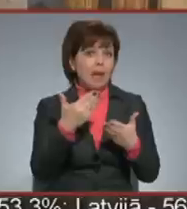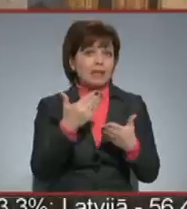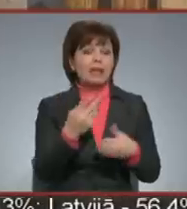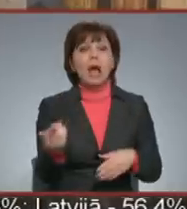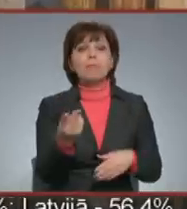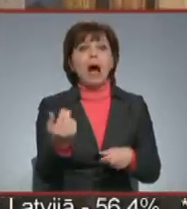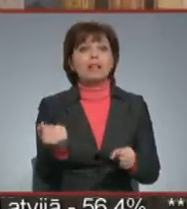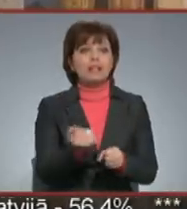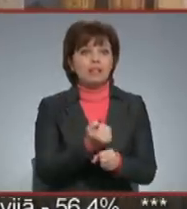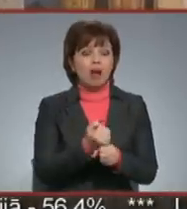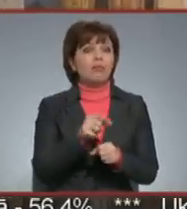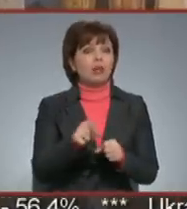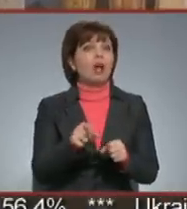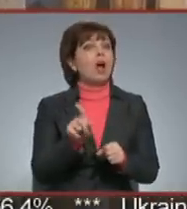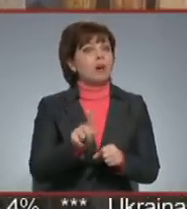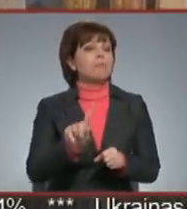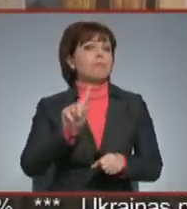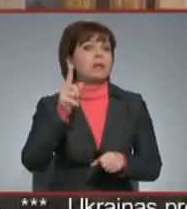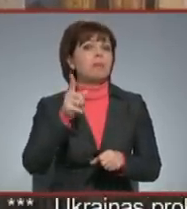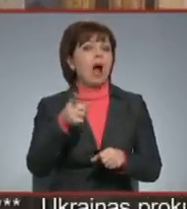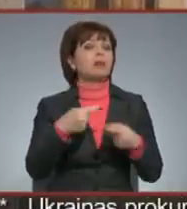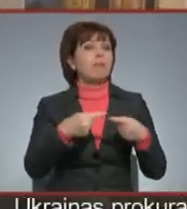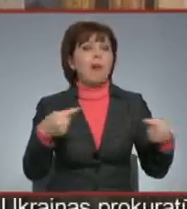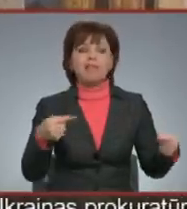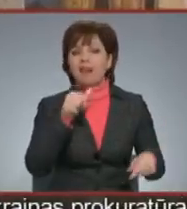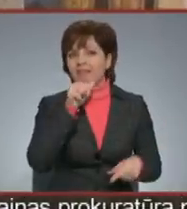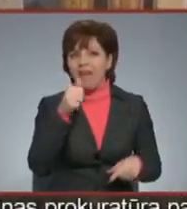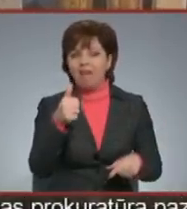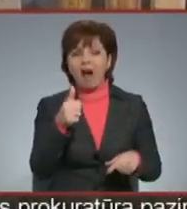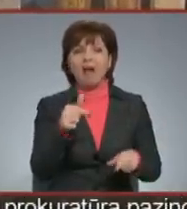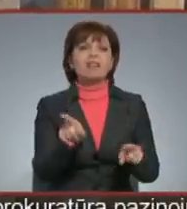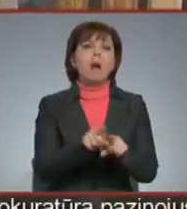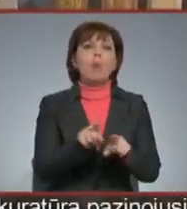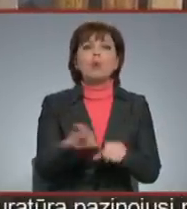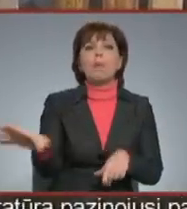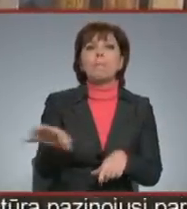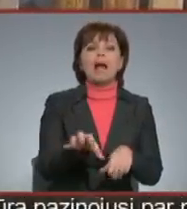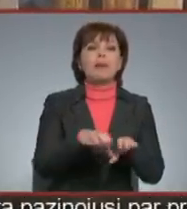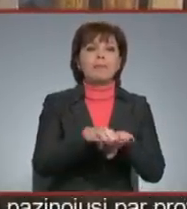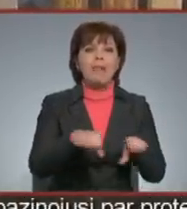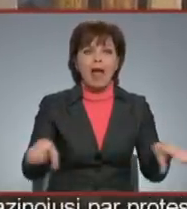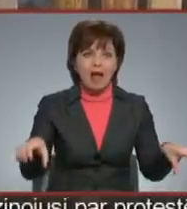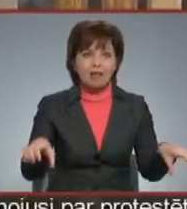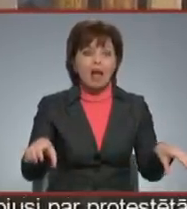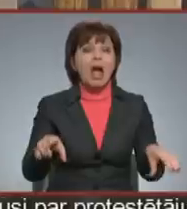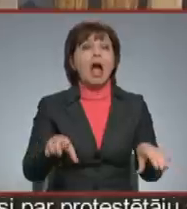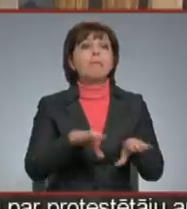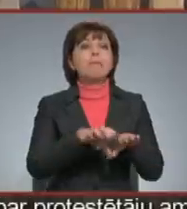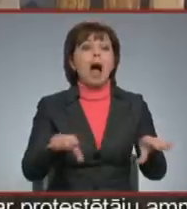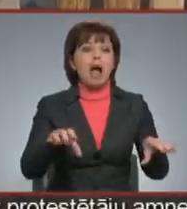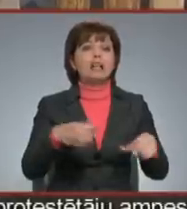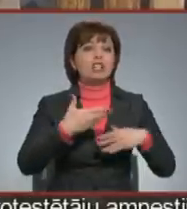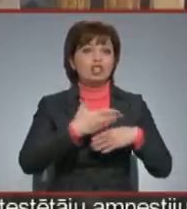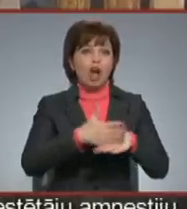izgatavot. Materiāls pirmkārt. Ja, tur nedar katras dēles. Agrāk to darīja tā, ka baļķi sašķēla